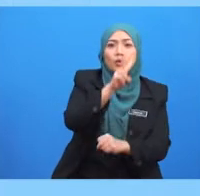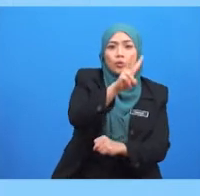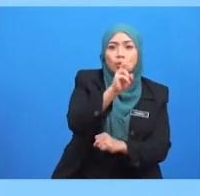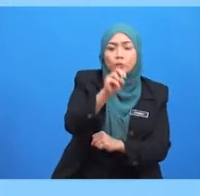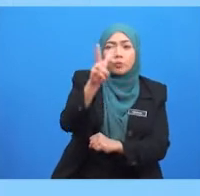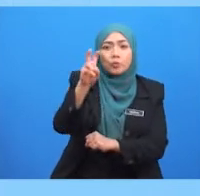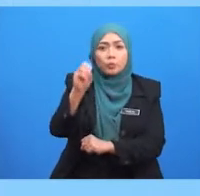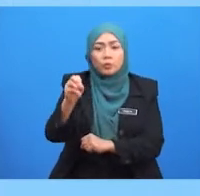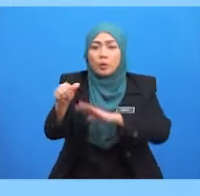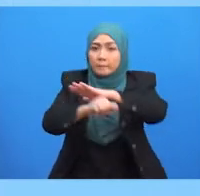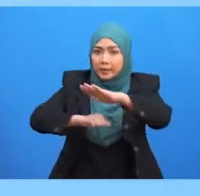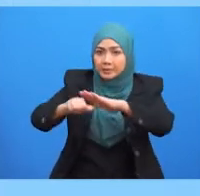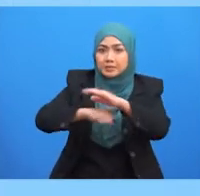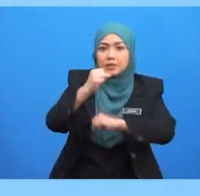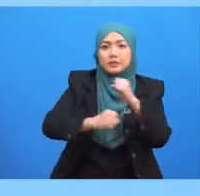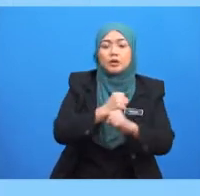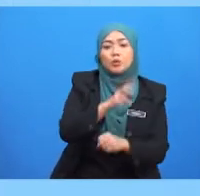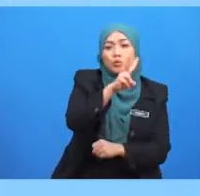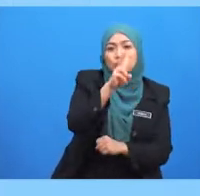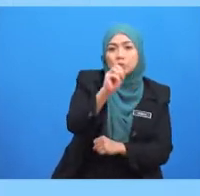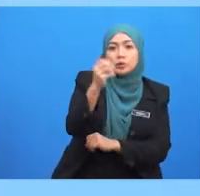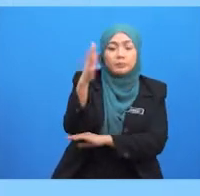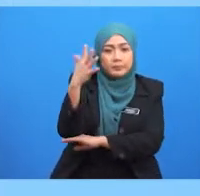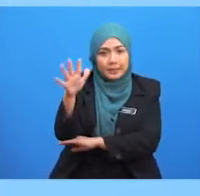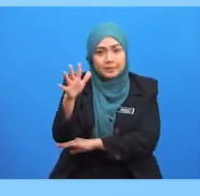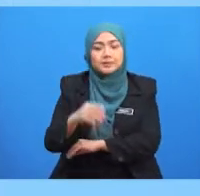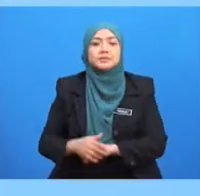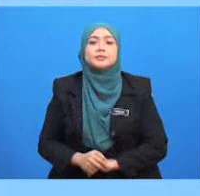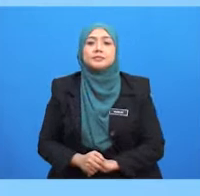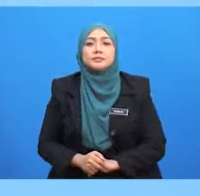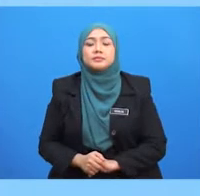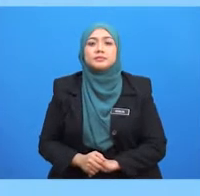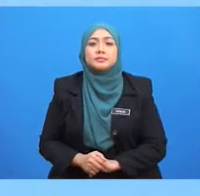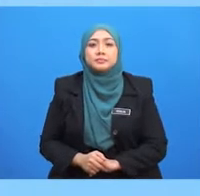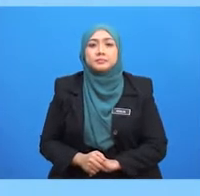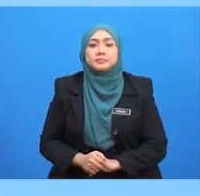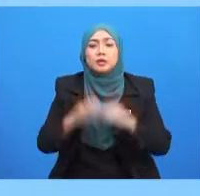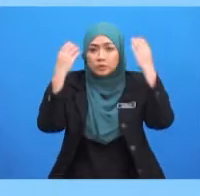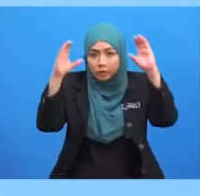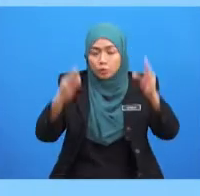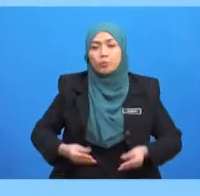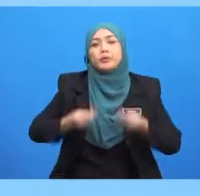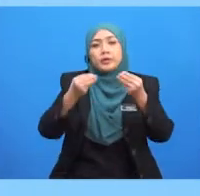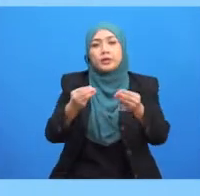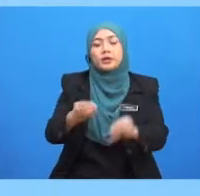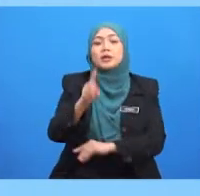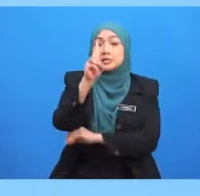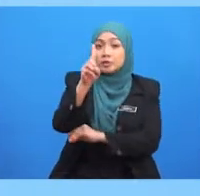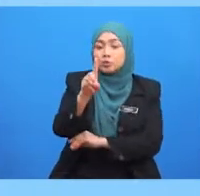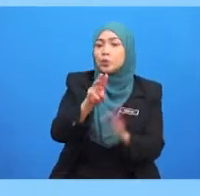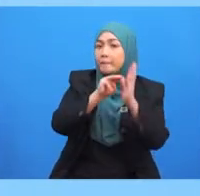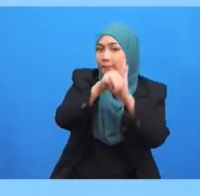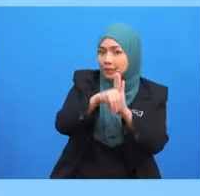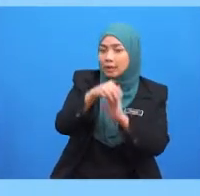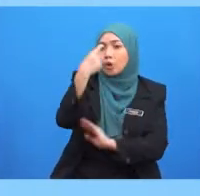berasaskan tahun 2015 Baiklah chegou berikan satu